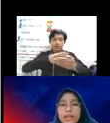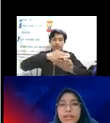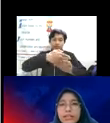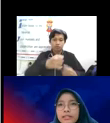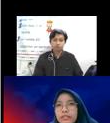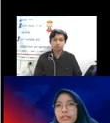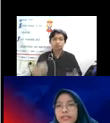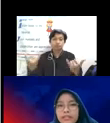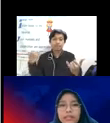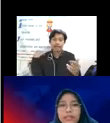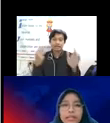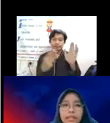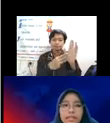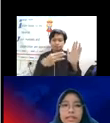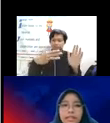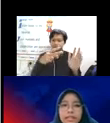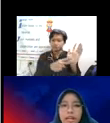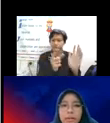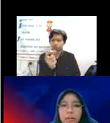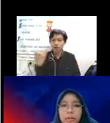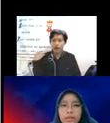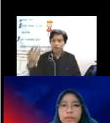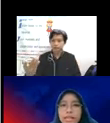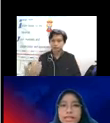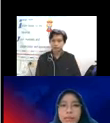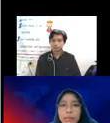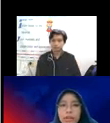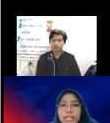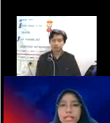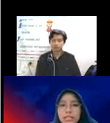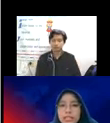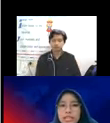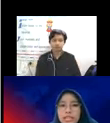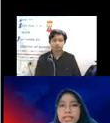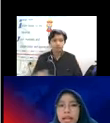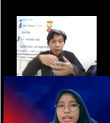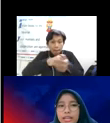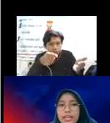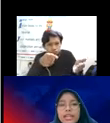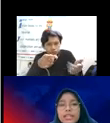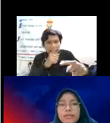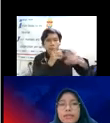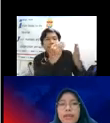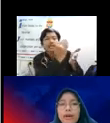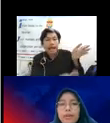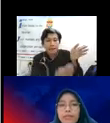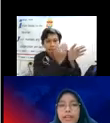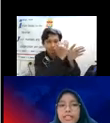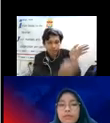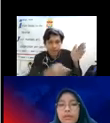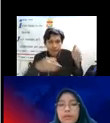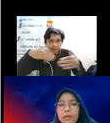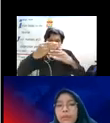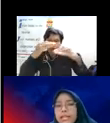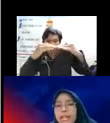ada yang menu menjadi desktop itu ada di atas Tengah ini di bawah menu